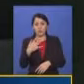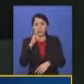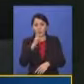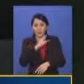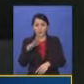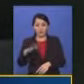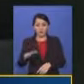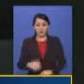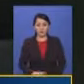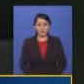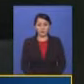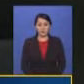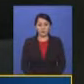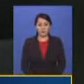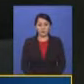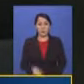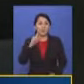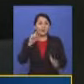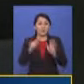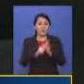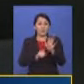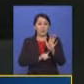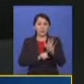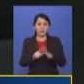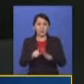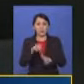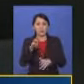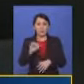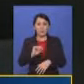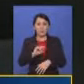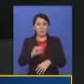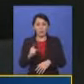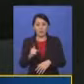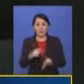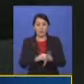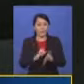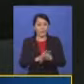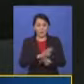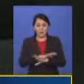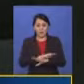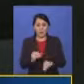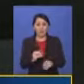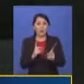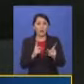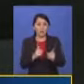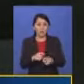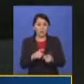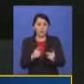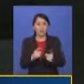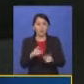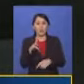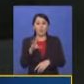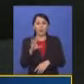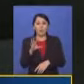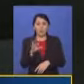Массово стали выходить на водоемы. Қыс басталғалы мұздың бетінде оқыс оқиғалар тіркелмеді. Әрине, балықшылар су бетіне шығып жүр.